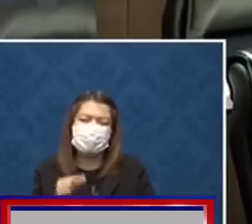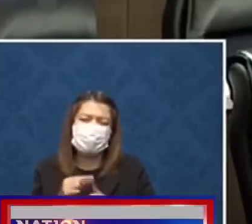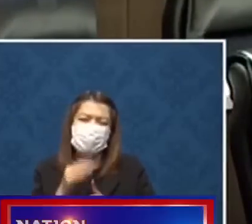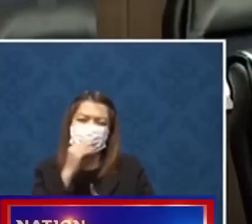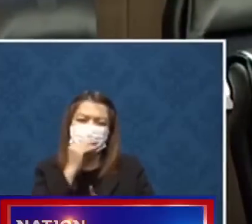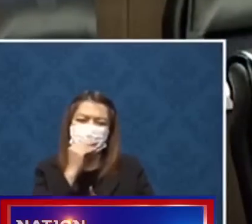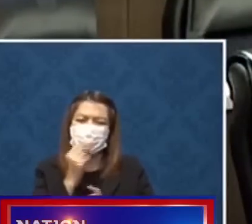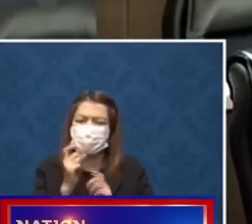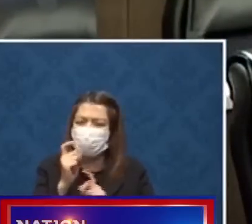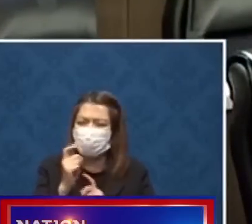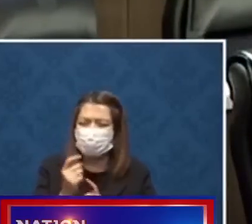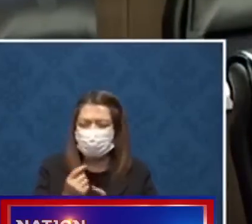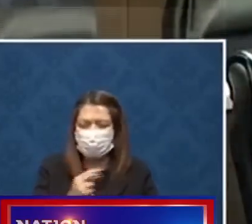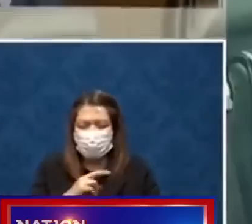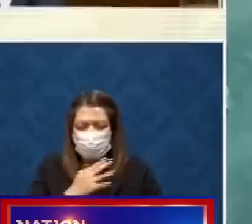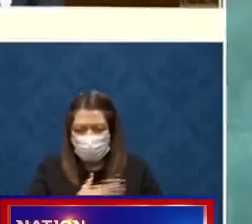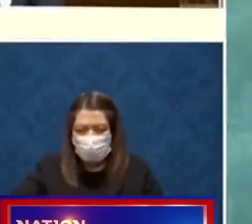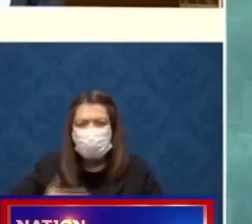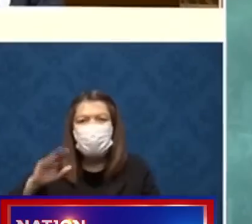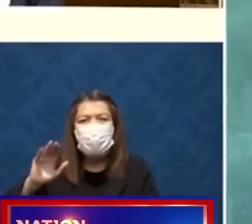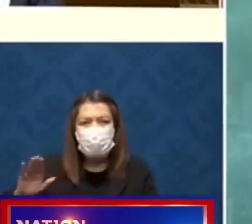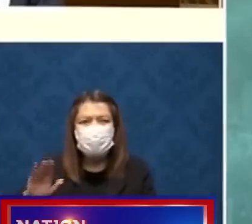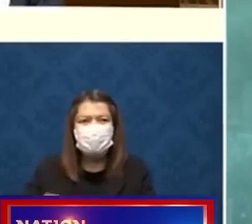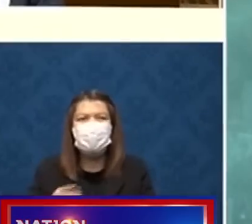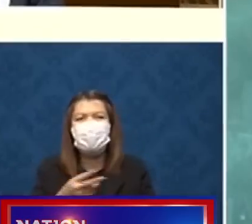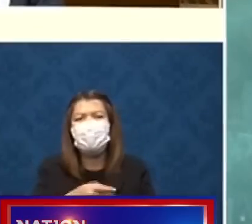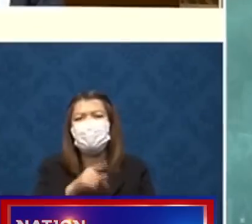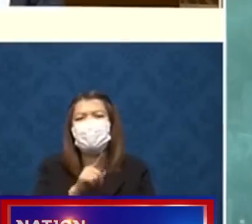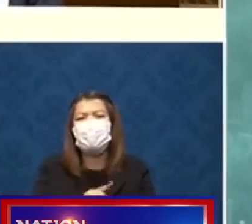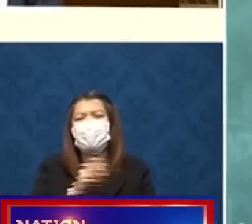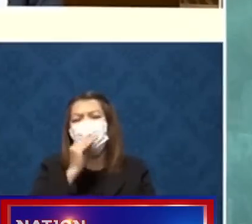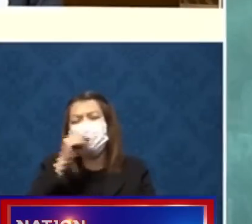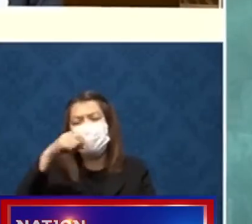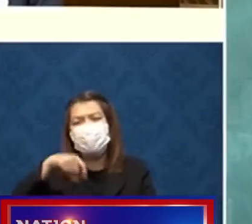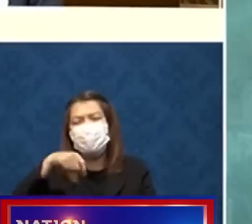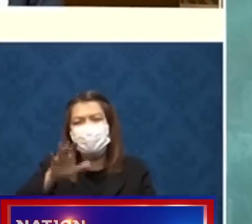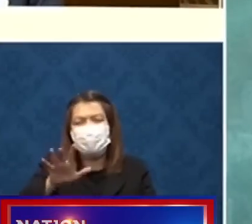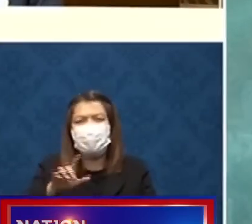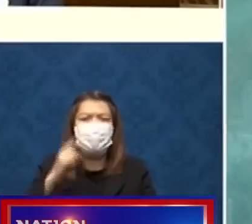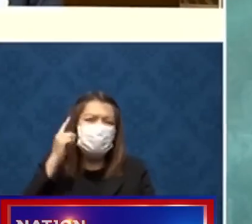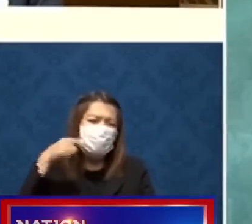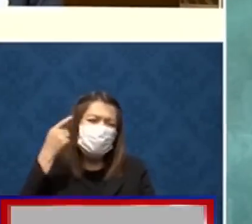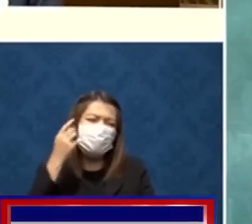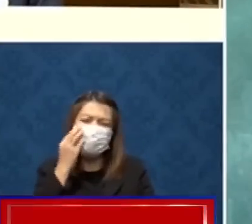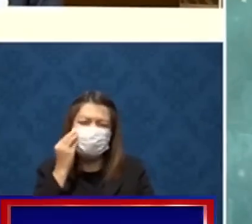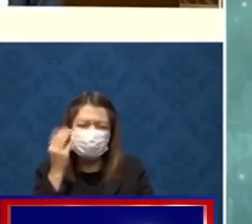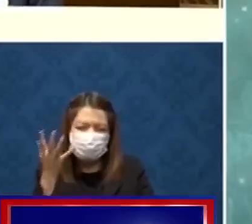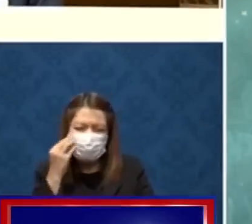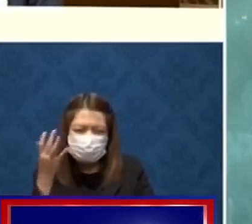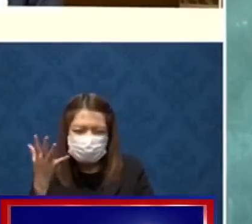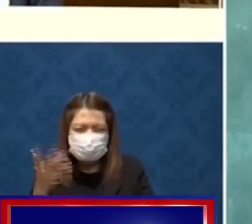ษต่อร่างกายของเขาทั้งนั้นนะครับดังนั้นขอให้ท่านประธานอย่าให้เขาตอกย้ำอย่างนี้สุภาพสตรีไม่น่ารักครับแ